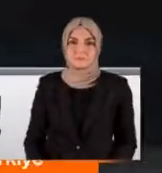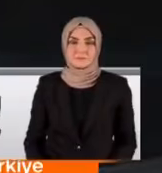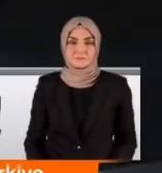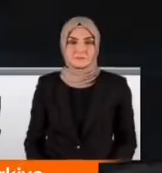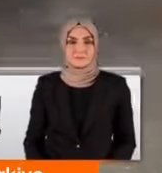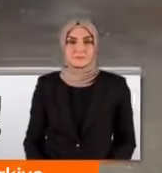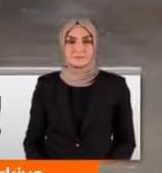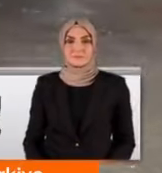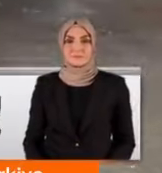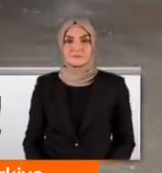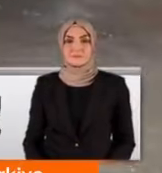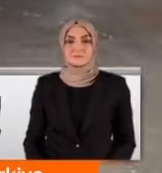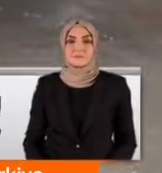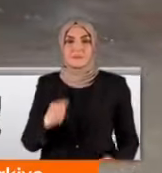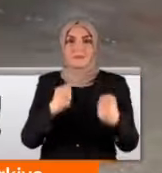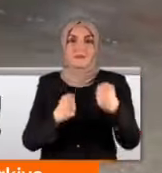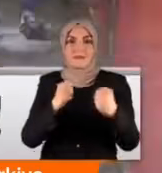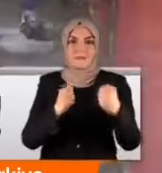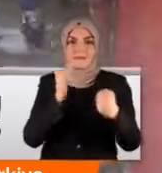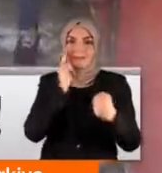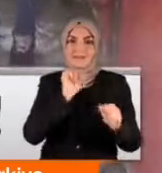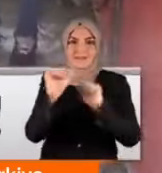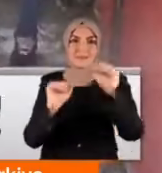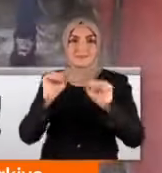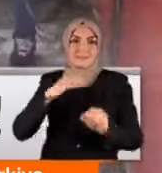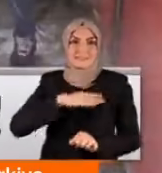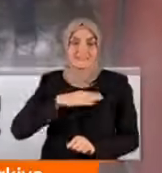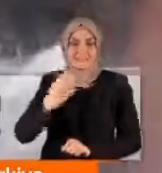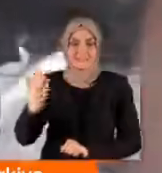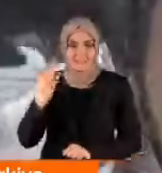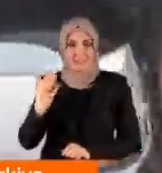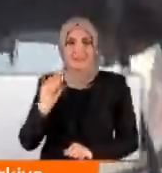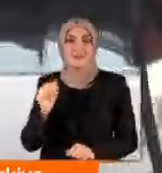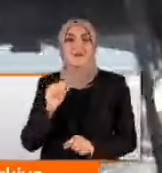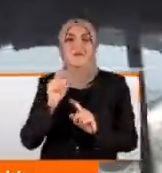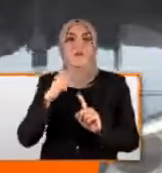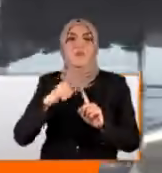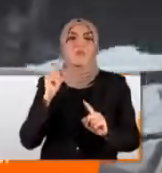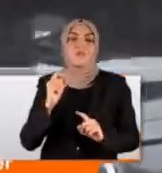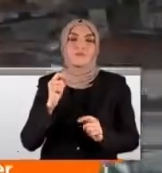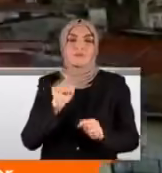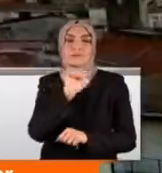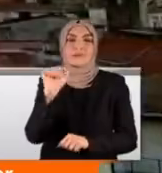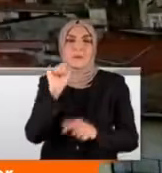çamurdu sabah kalktığımda arabasını satmak isteyenler soluğu oto yıkamacıların da aldı